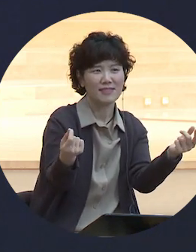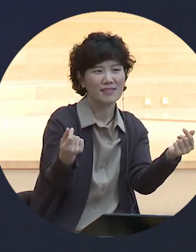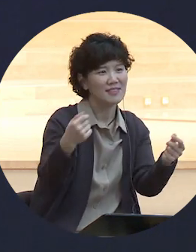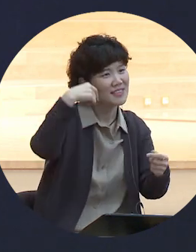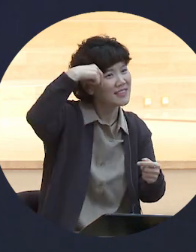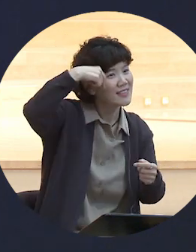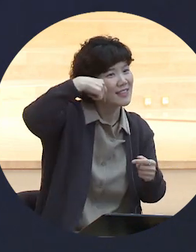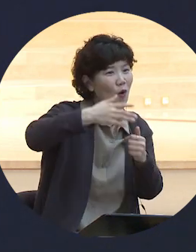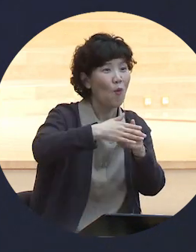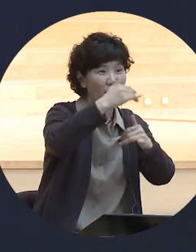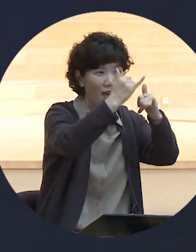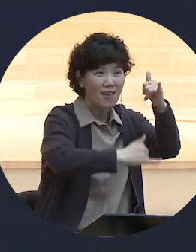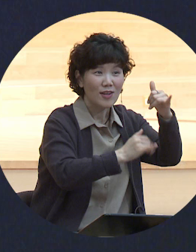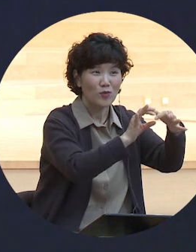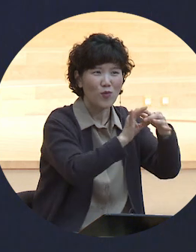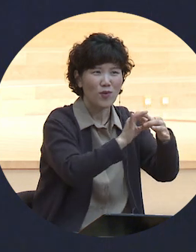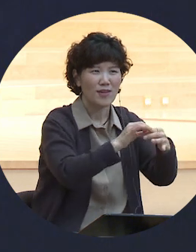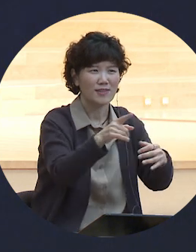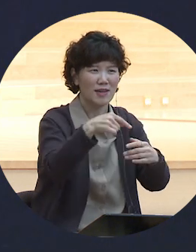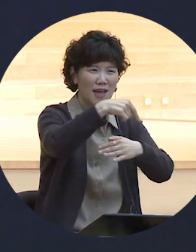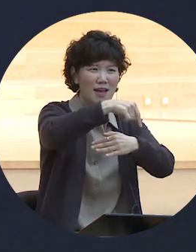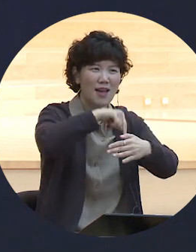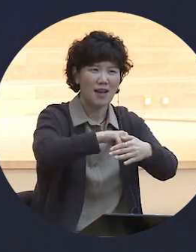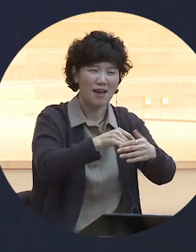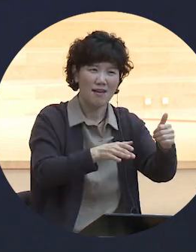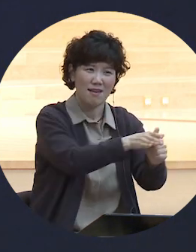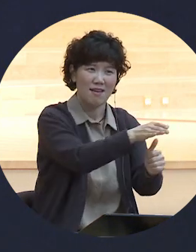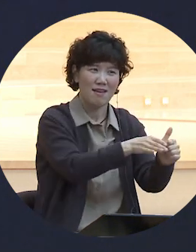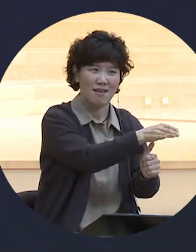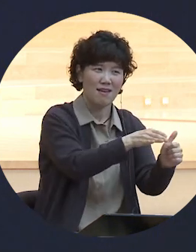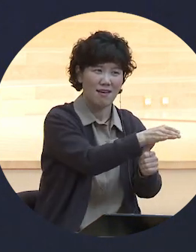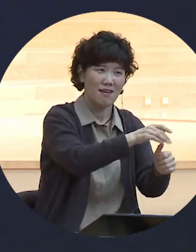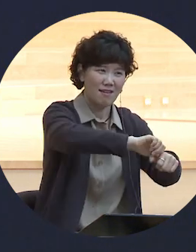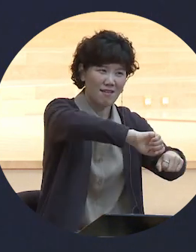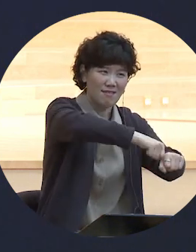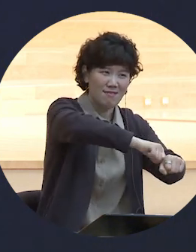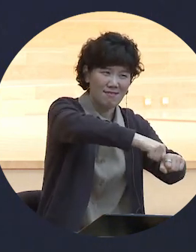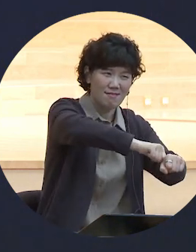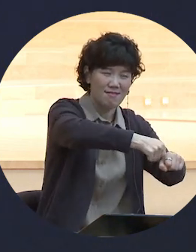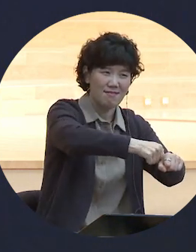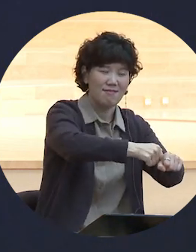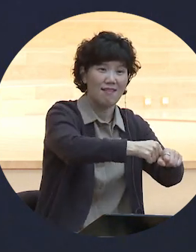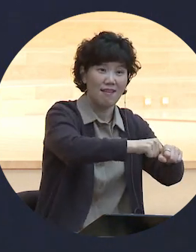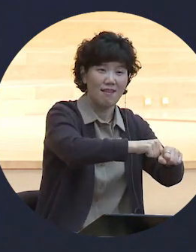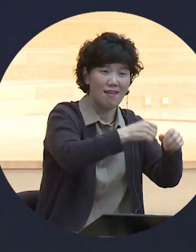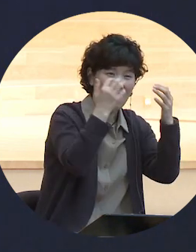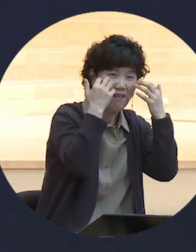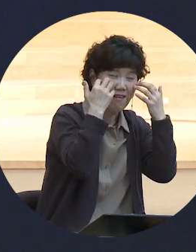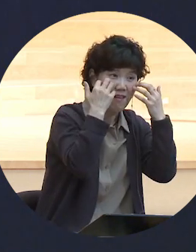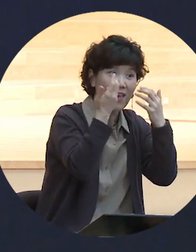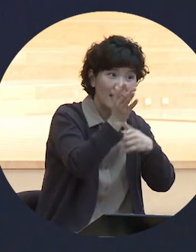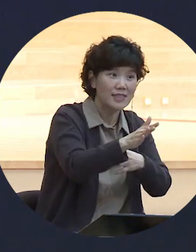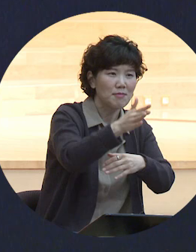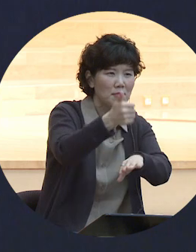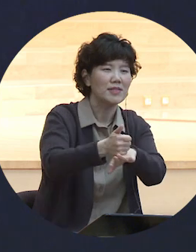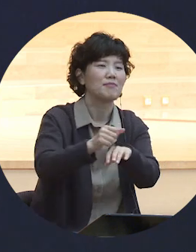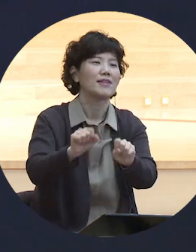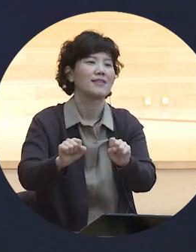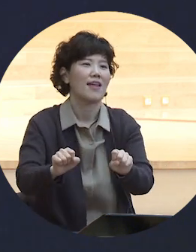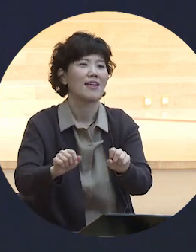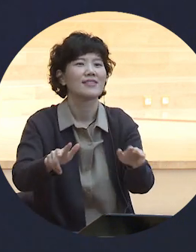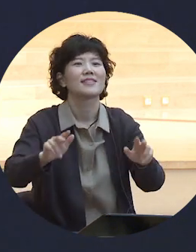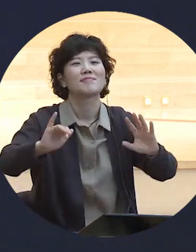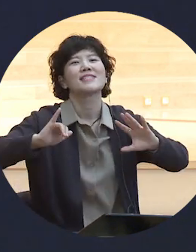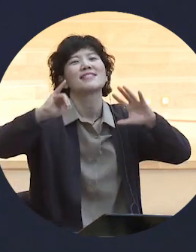왜냐하면 역사를 통해 수많은 안팎의 핍박과 비판에 직면하면서도 지속적으로 살아남아 여전히 이